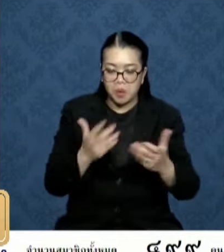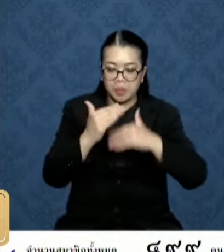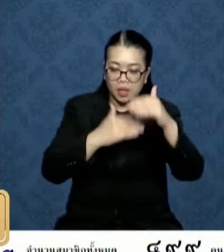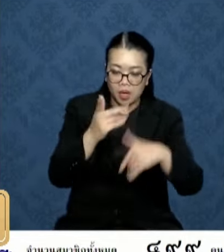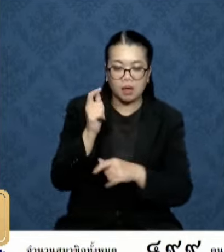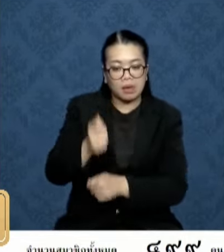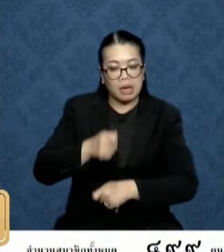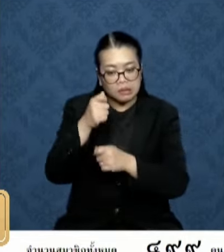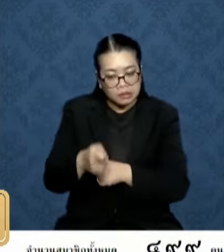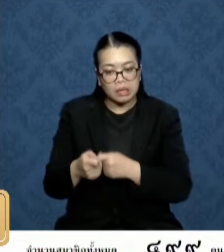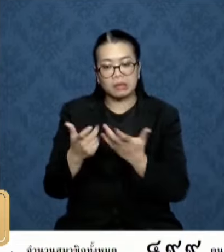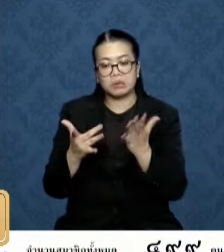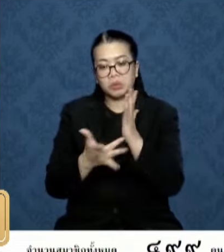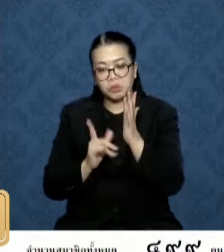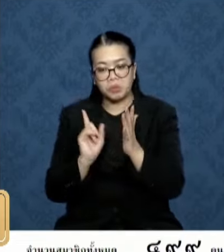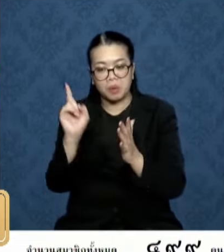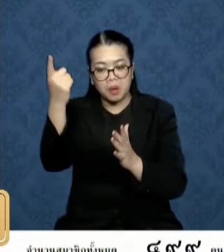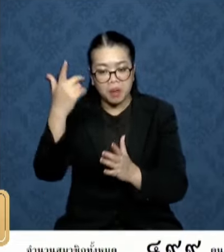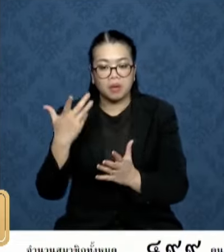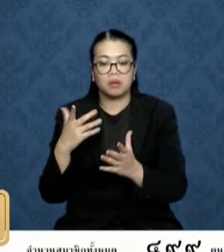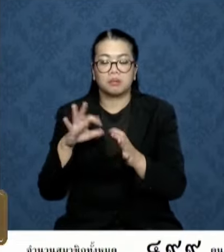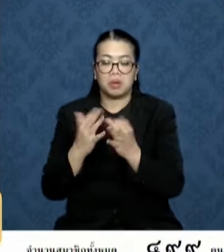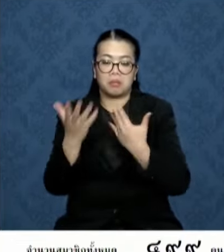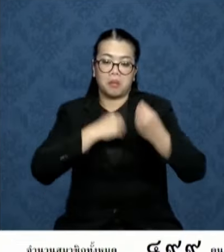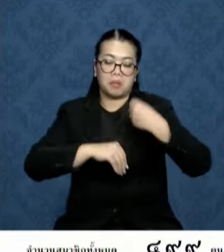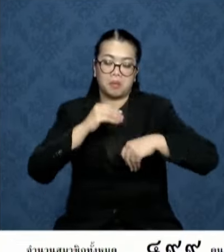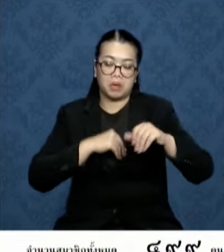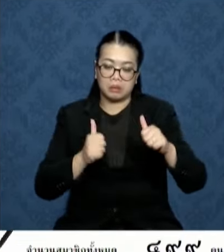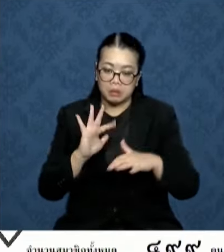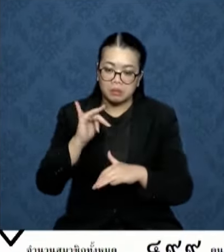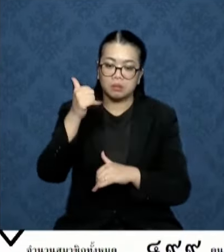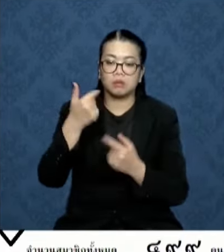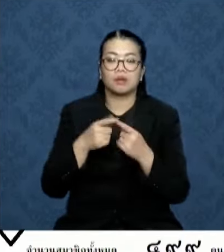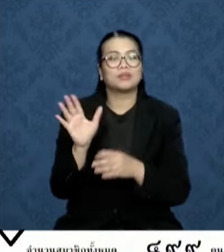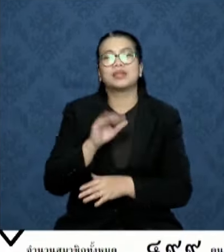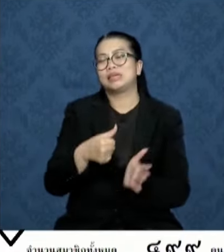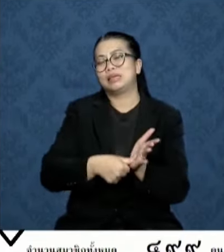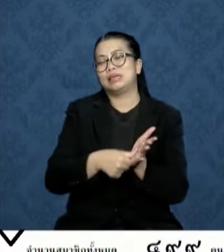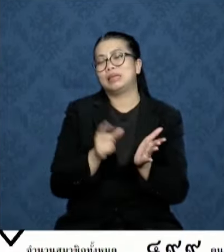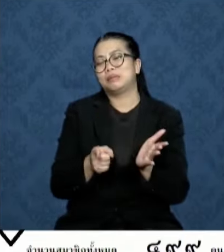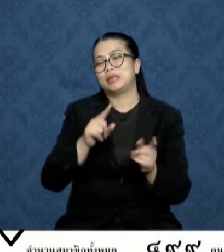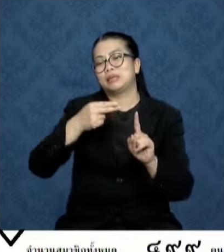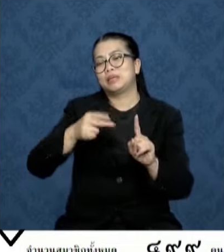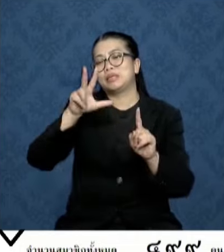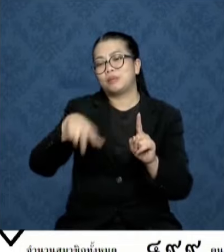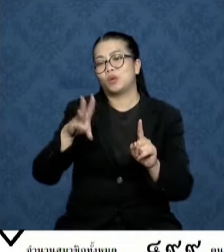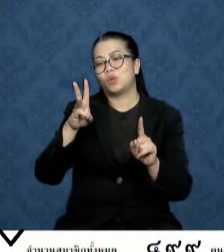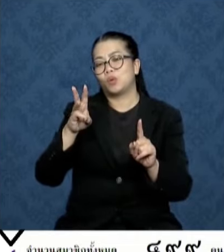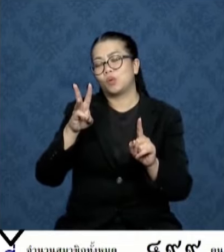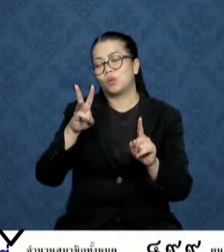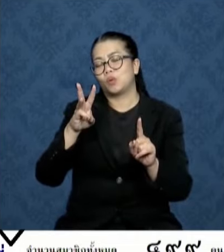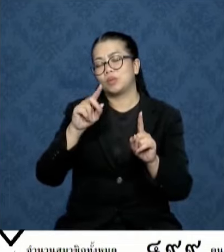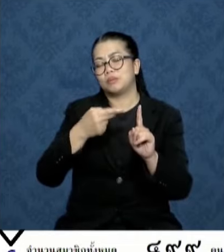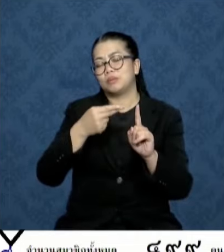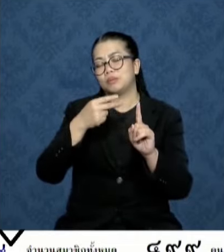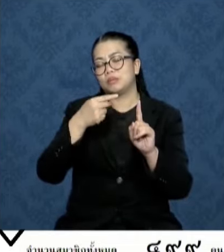นาการเกษตร Carbon ต่ำ ตามยคสมัยนะครัแต่เปล่าเลยครับ ก็เปนการใช้นี่เดิม 13,260 ลานบาทคร